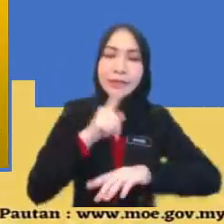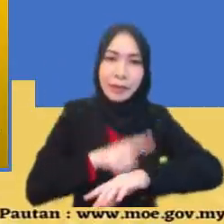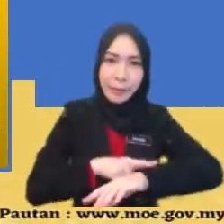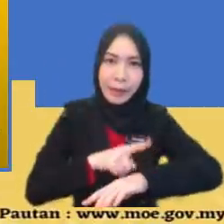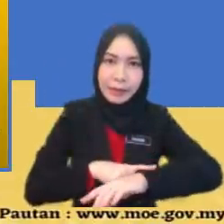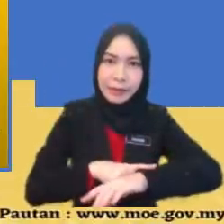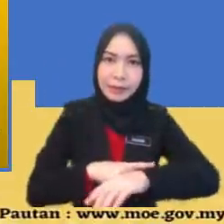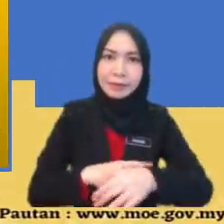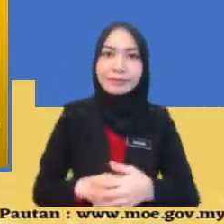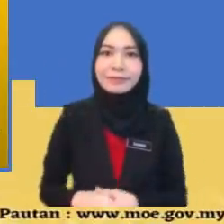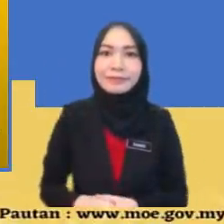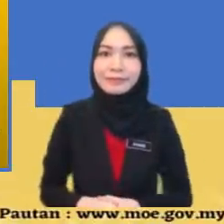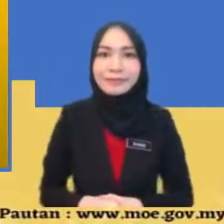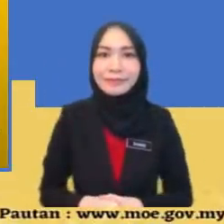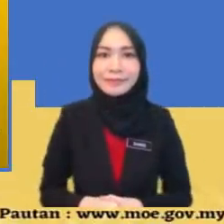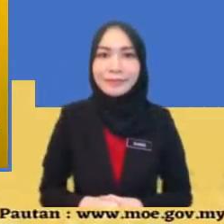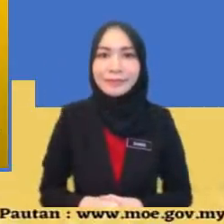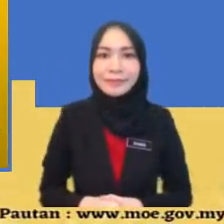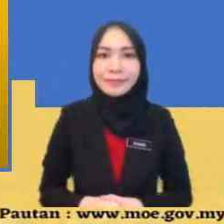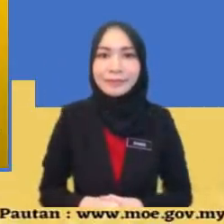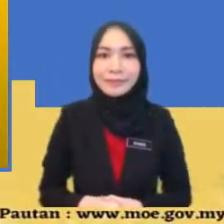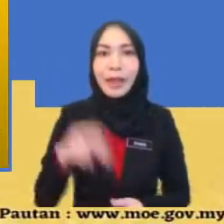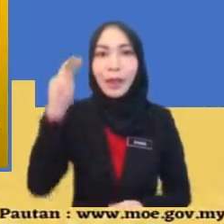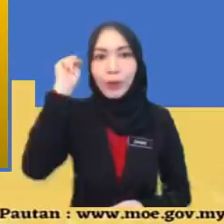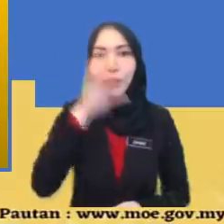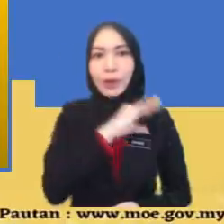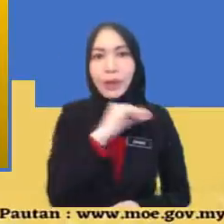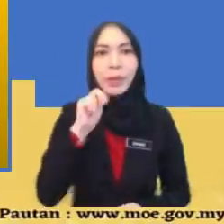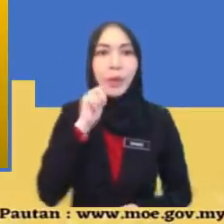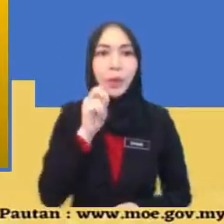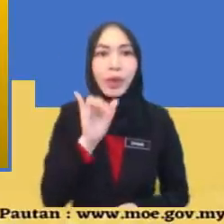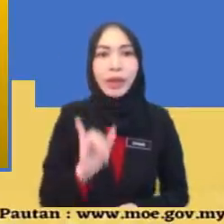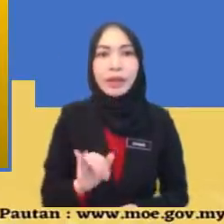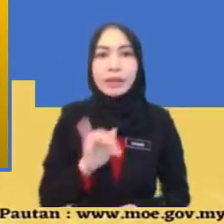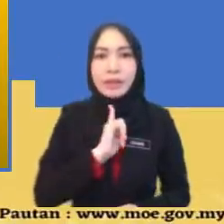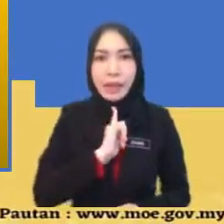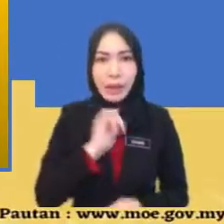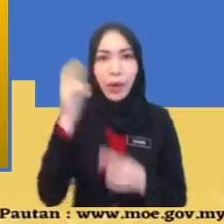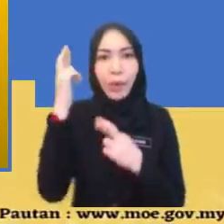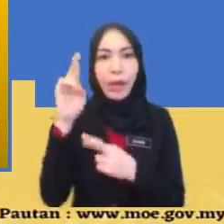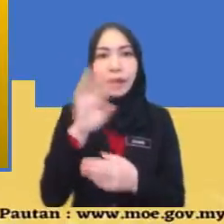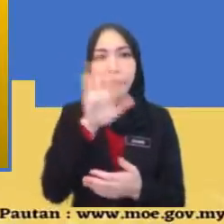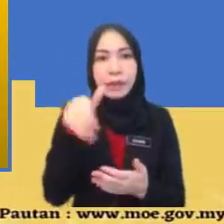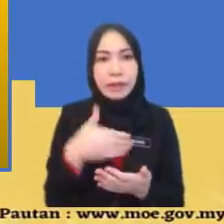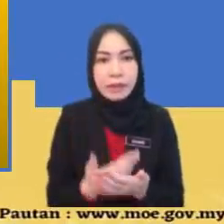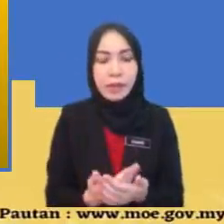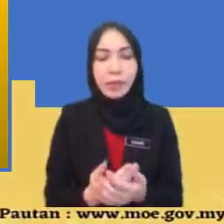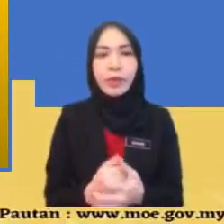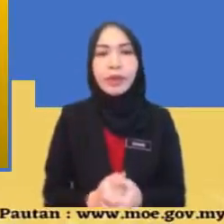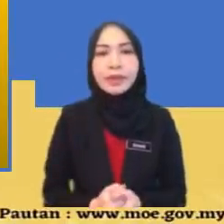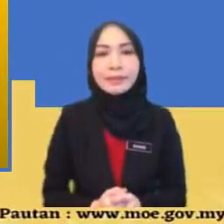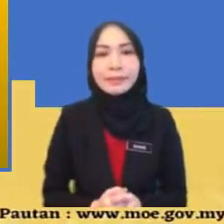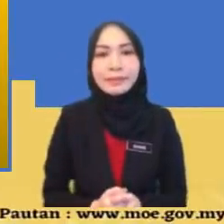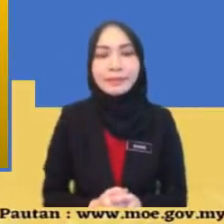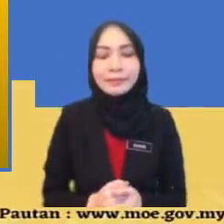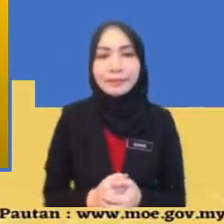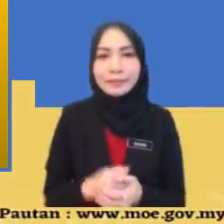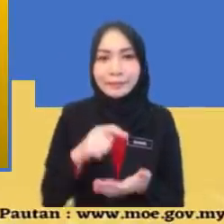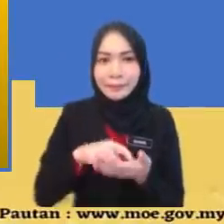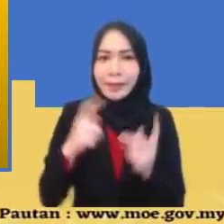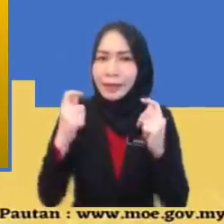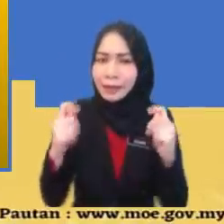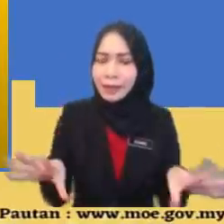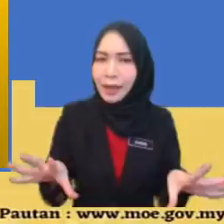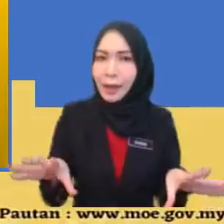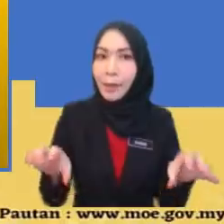program ini tentu anda perempuan yang saya hormati sekalian berkasku ini juga telah merangkum strategi